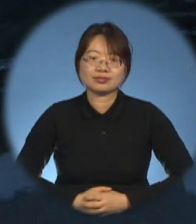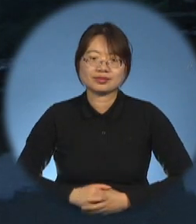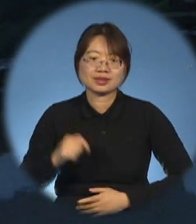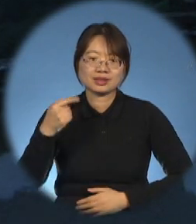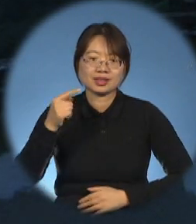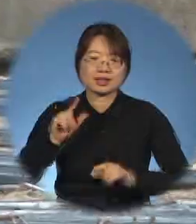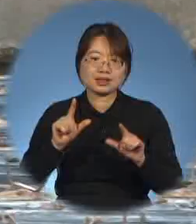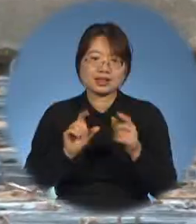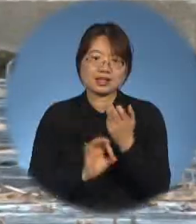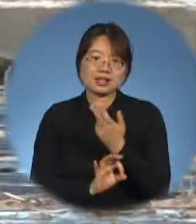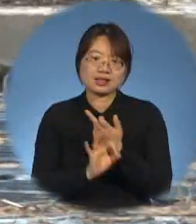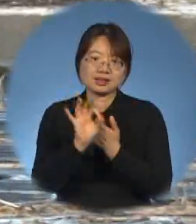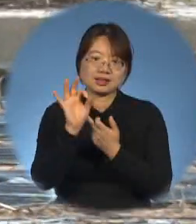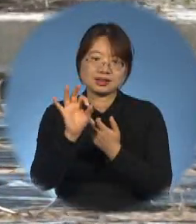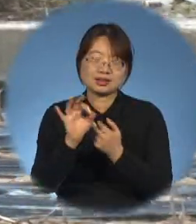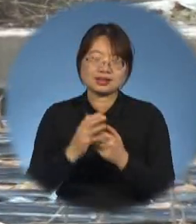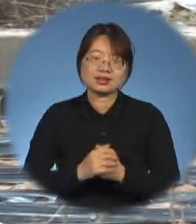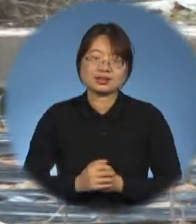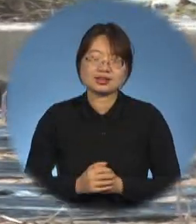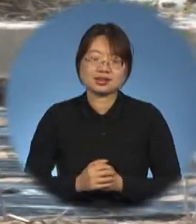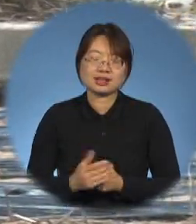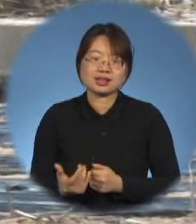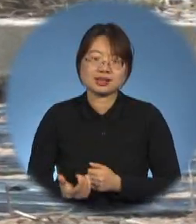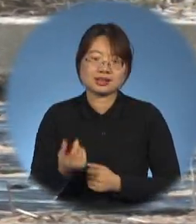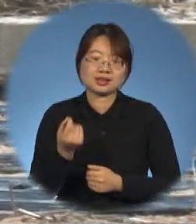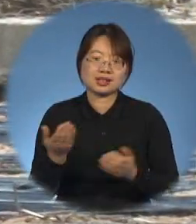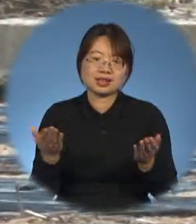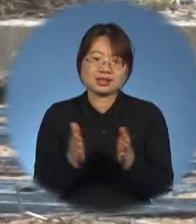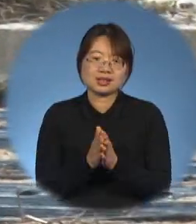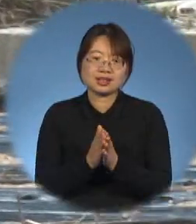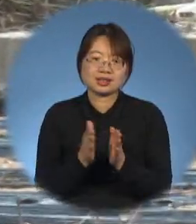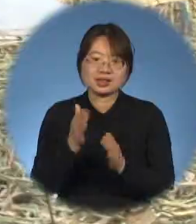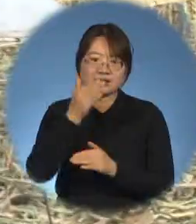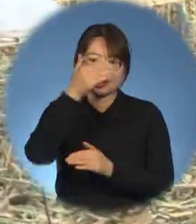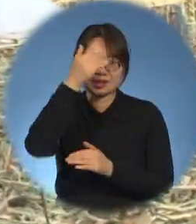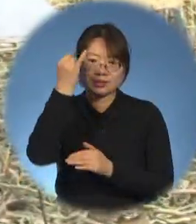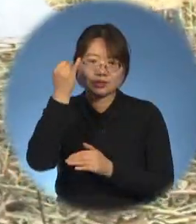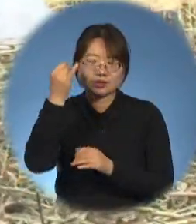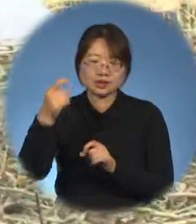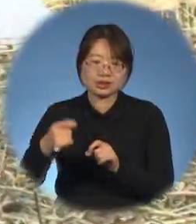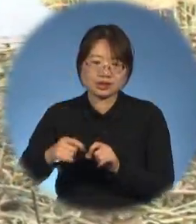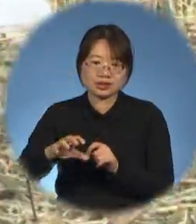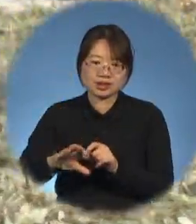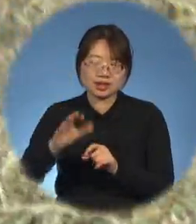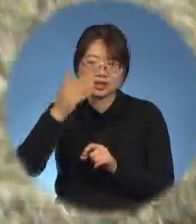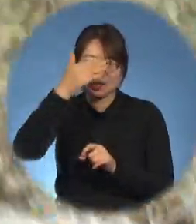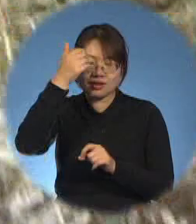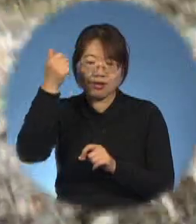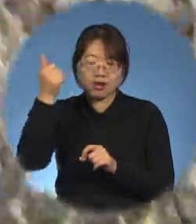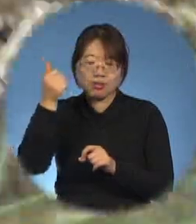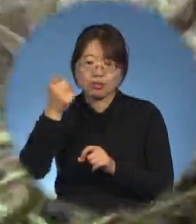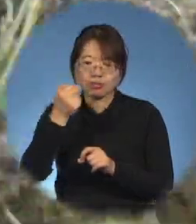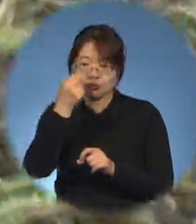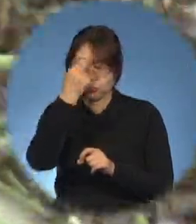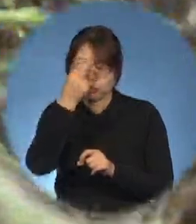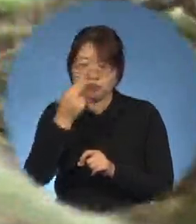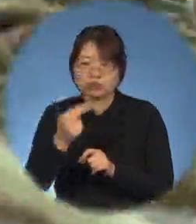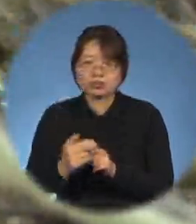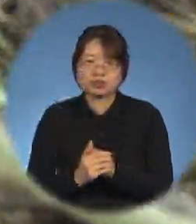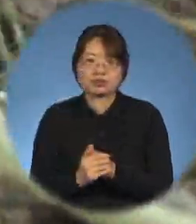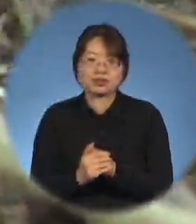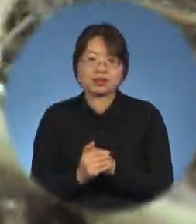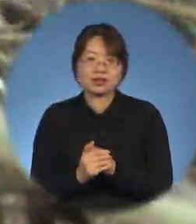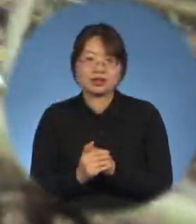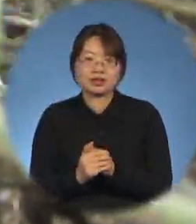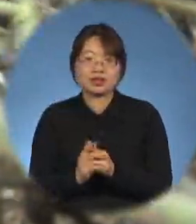다음날 아침 일찍이 일을 시작한 할머니 곁에 한 아버지가 없습니다 꽃